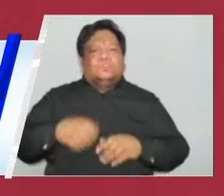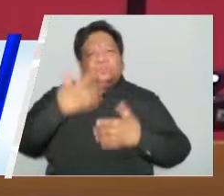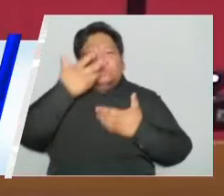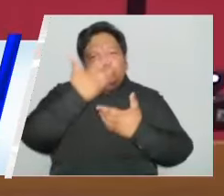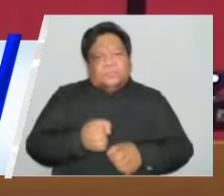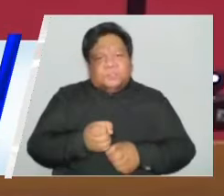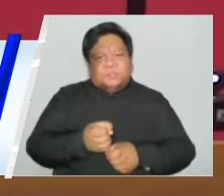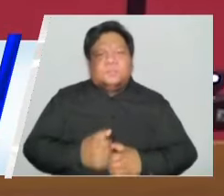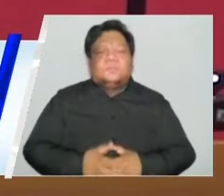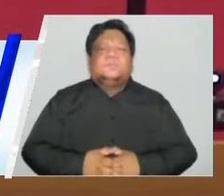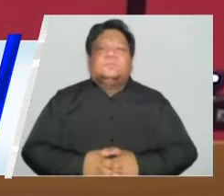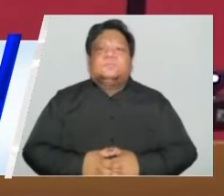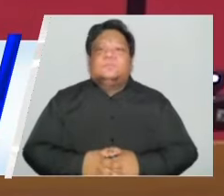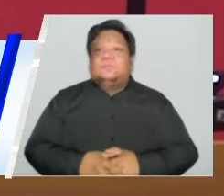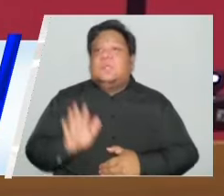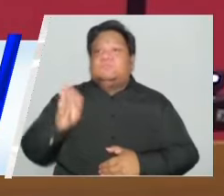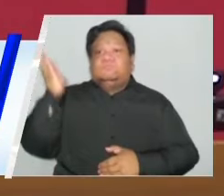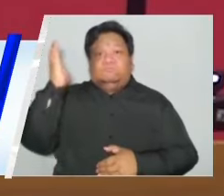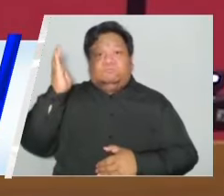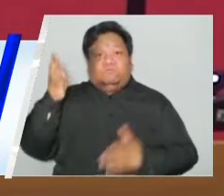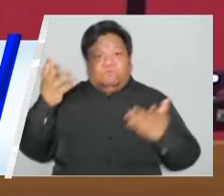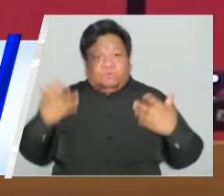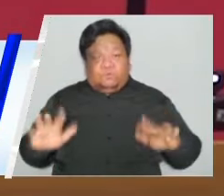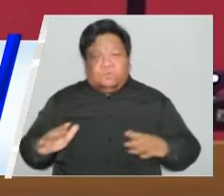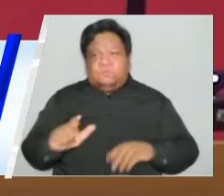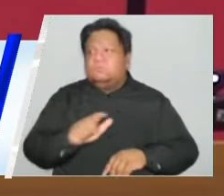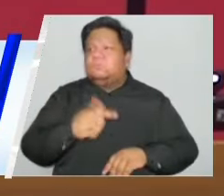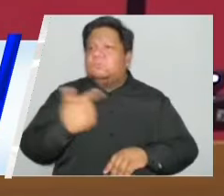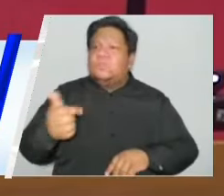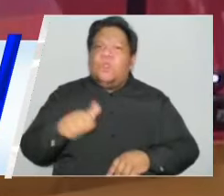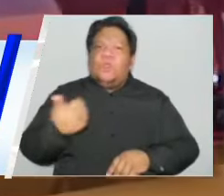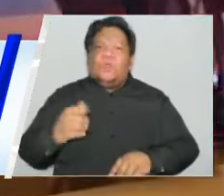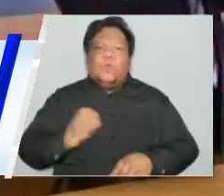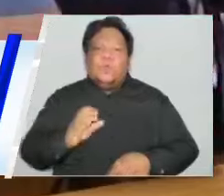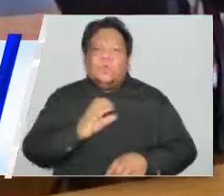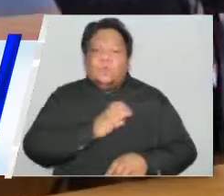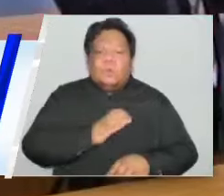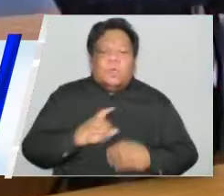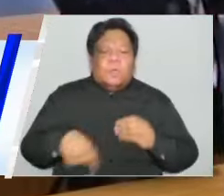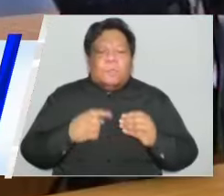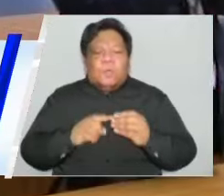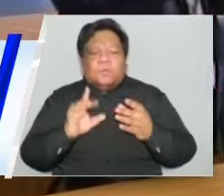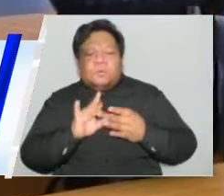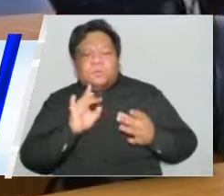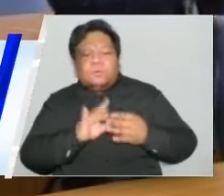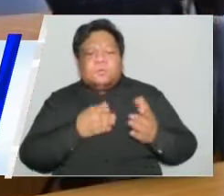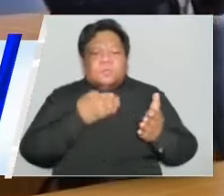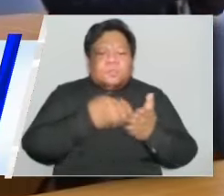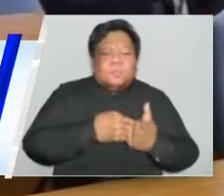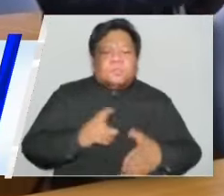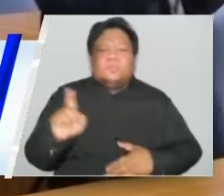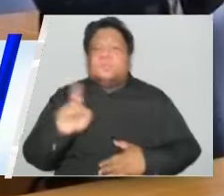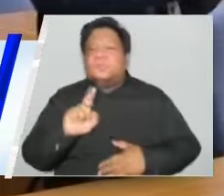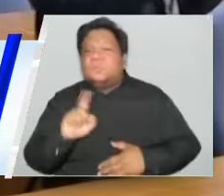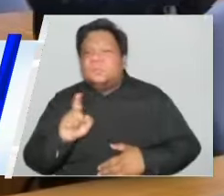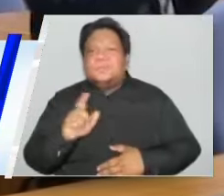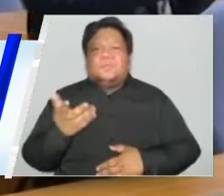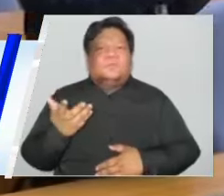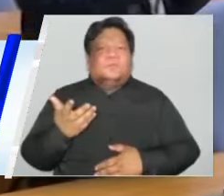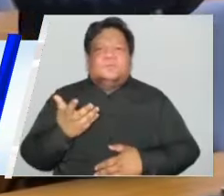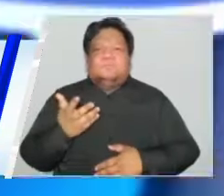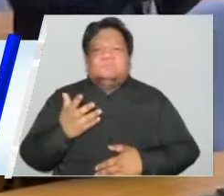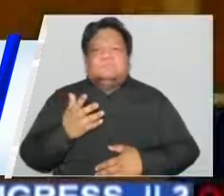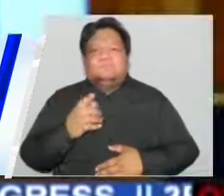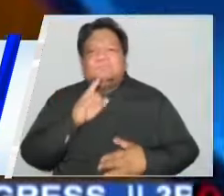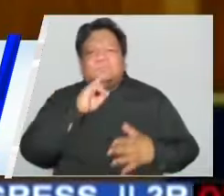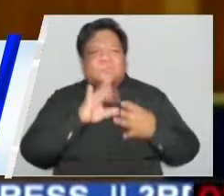Romualdez, nagsalita na rin ang ilang kongresista para kondenahin ang mga pahayag ng pangalawang pangulo at may nanawagang maimbestigahan para